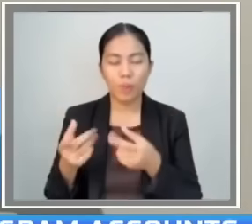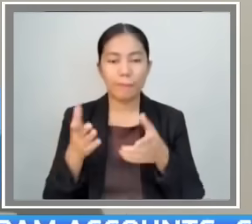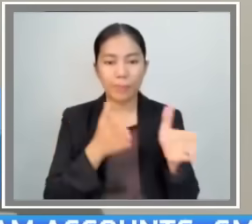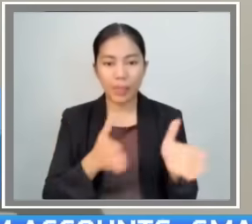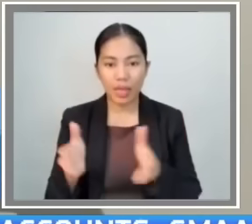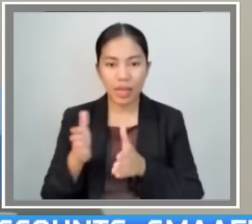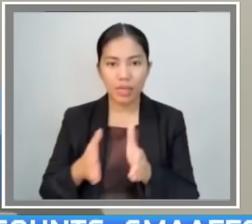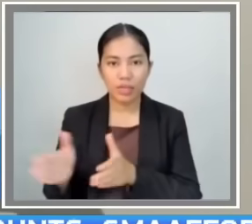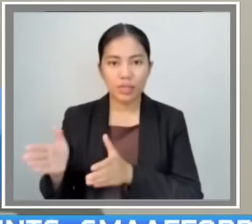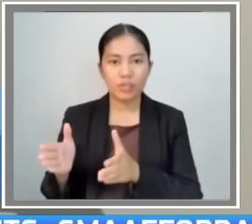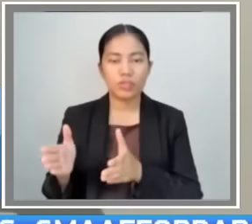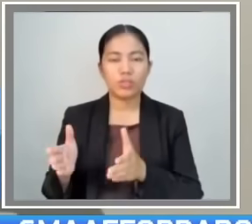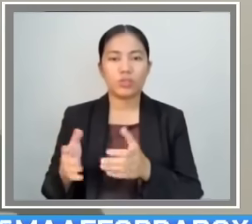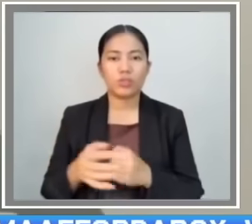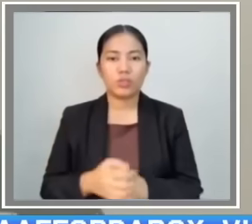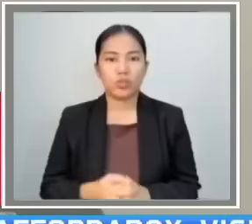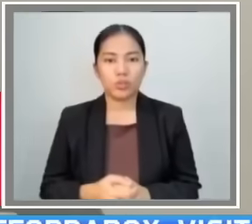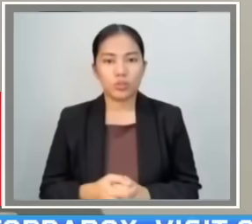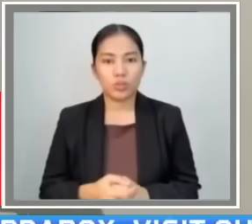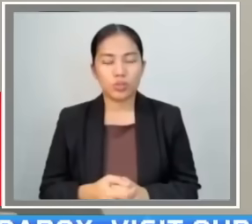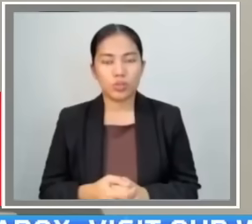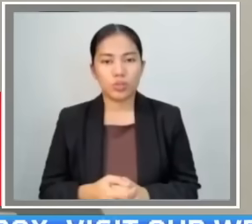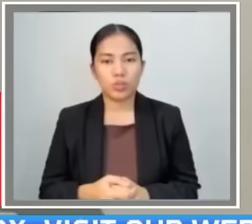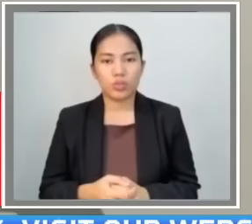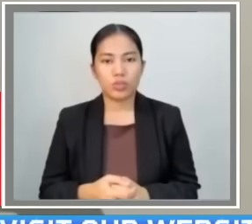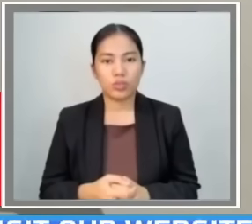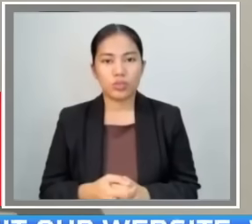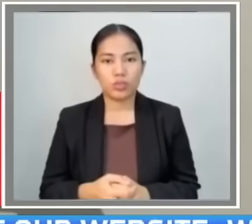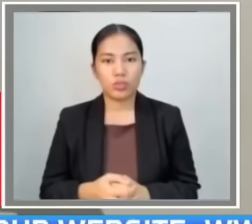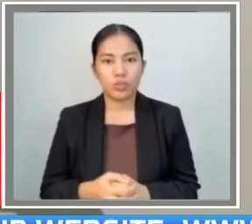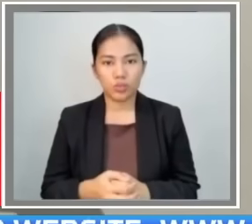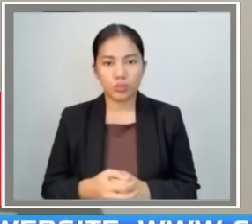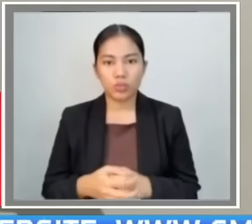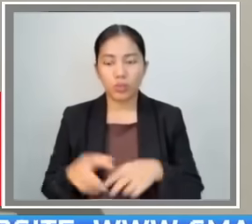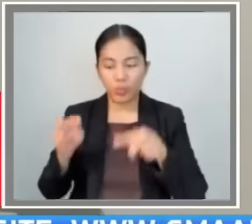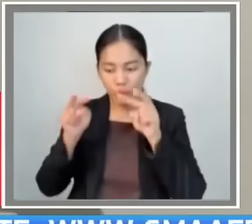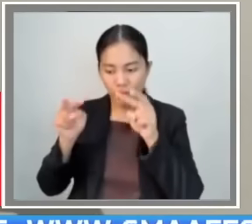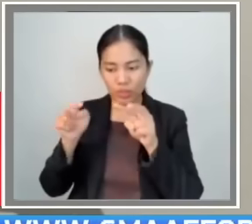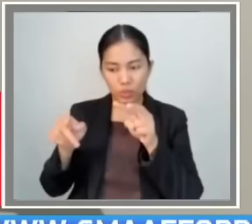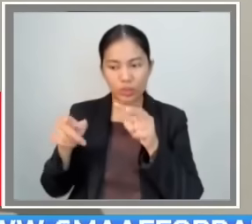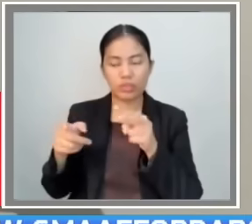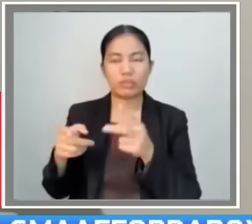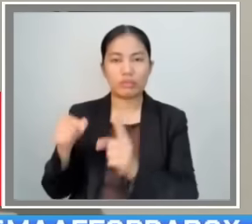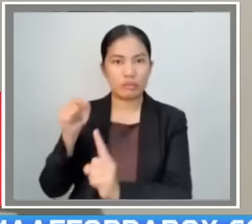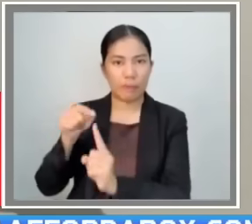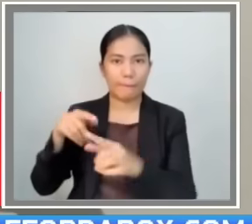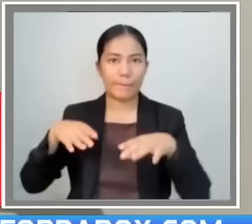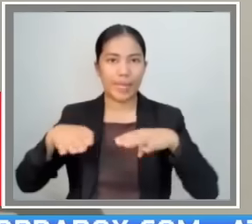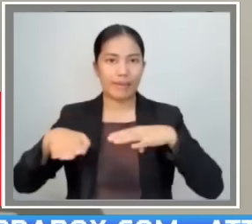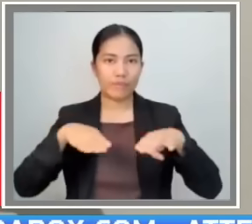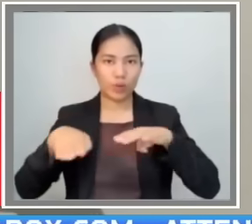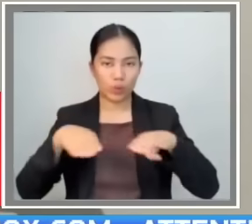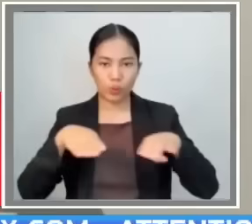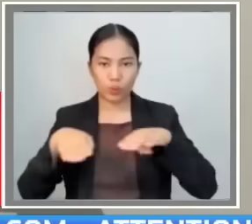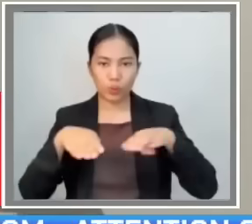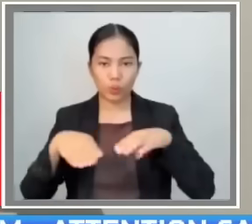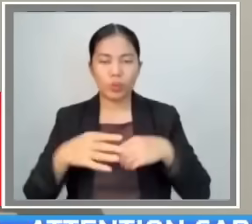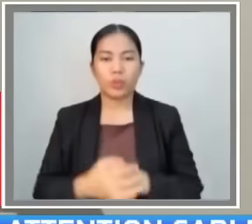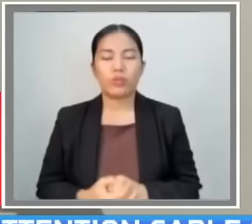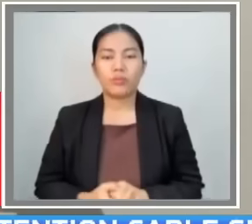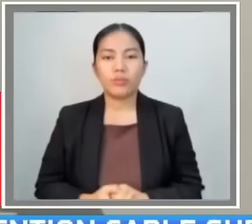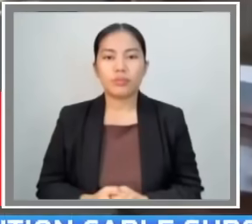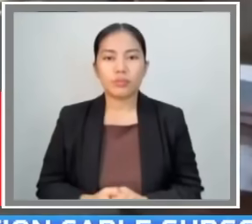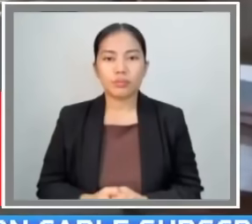ma-monitor ang behavior ng bata. So, we also advise the parents